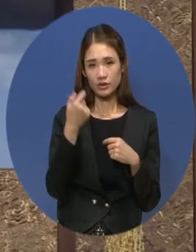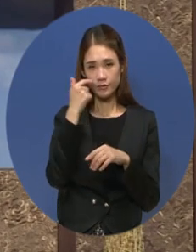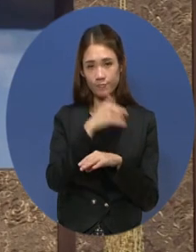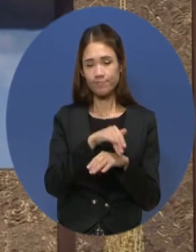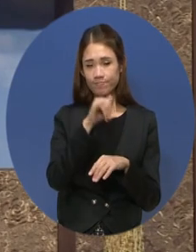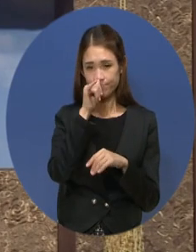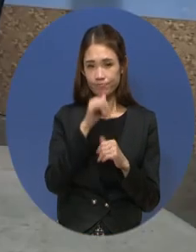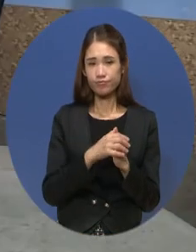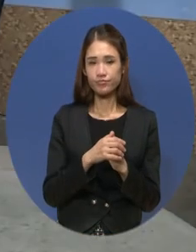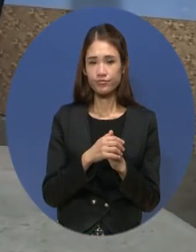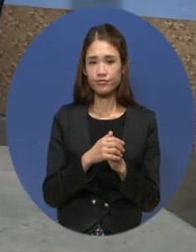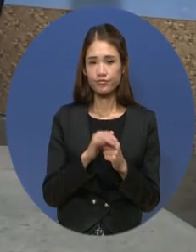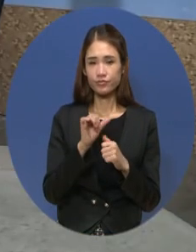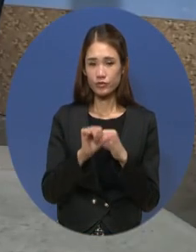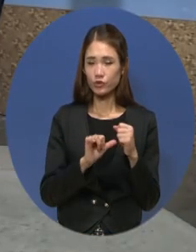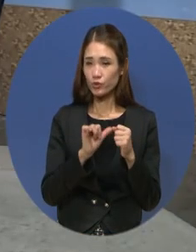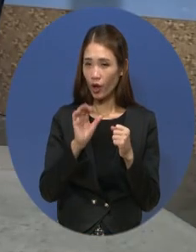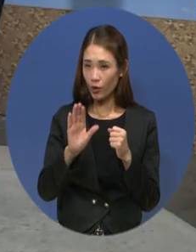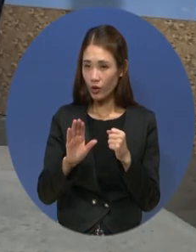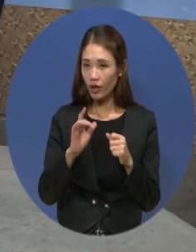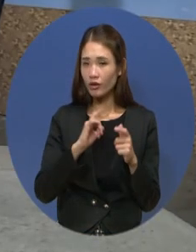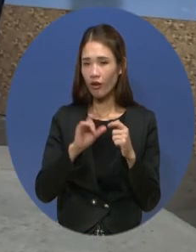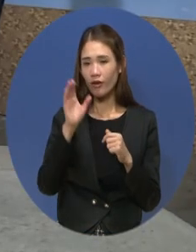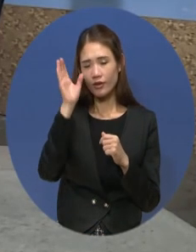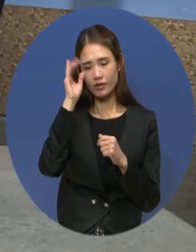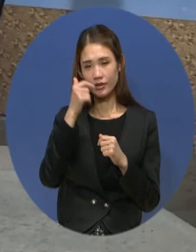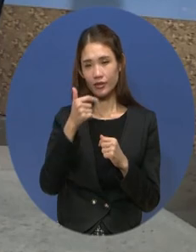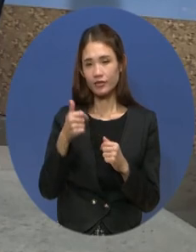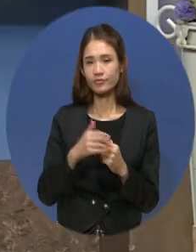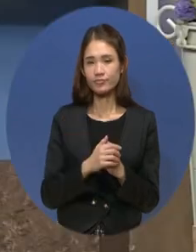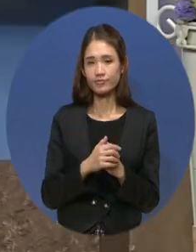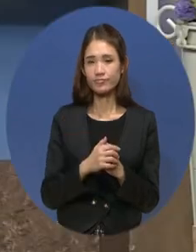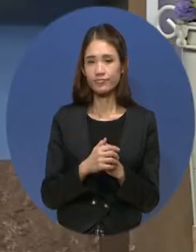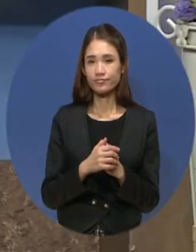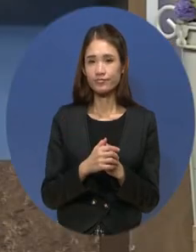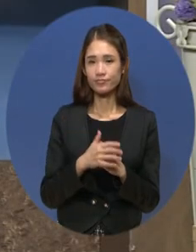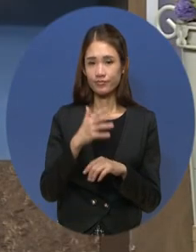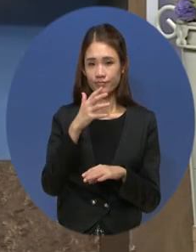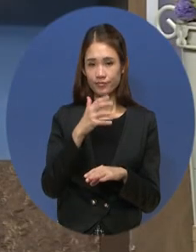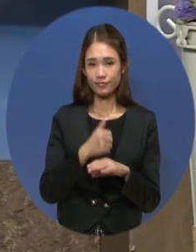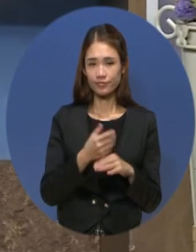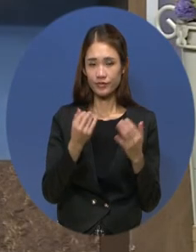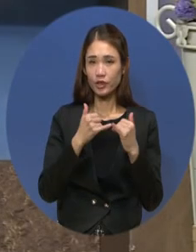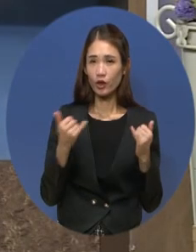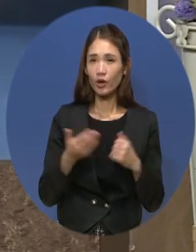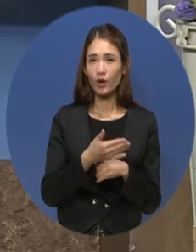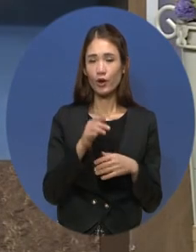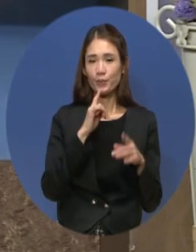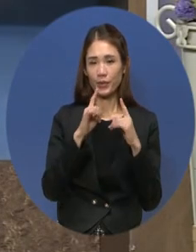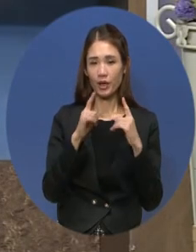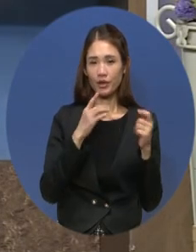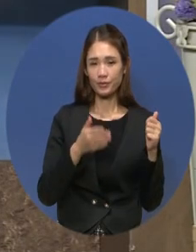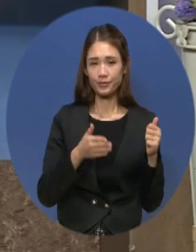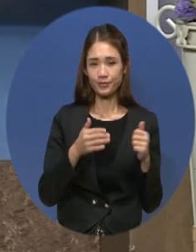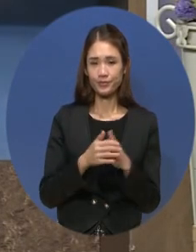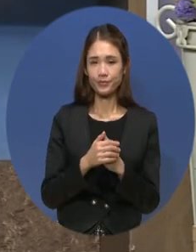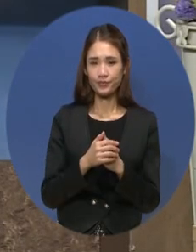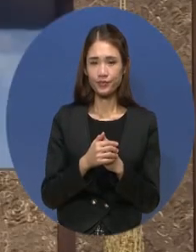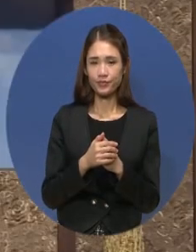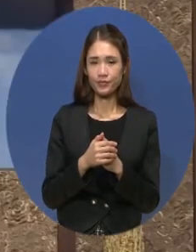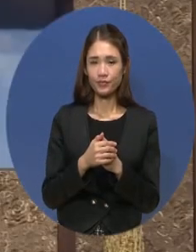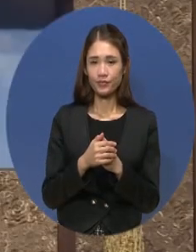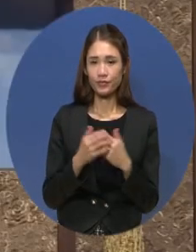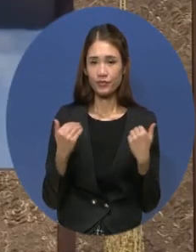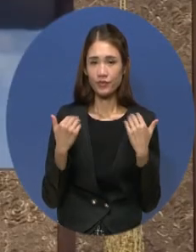있습니다 아 이온 연기가 더 더 기대가 되요 이제 마지막으로 시청자 분들께 한 말씀 해주시죠